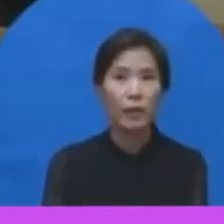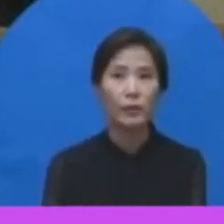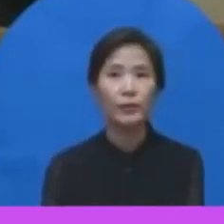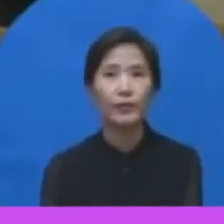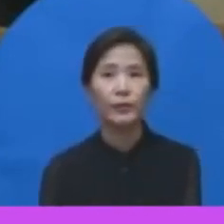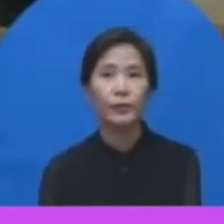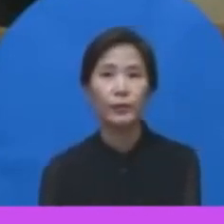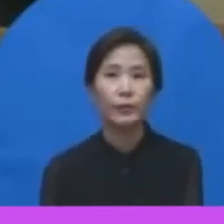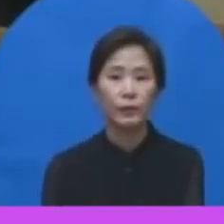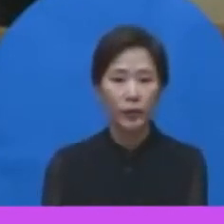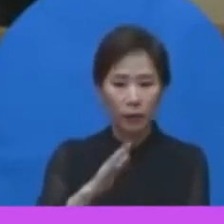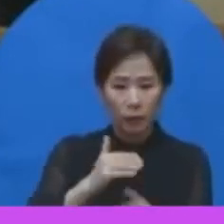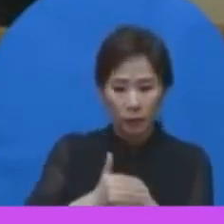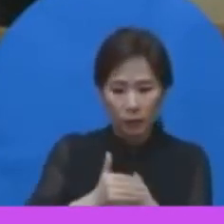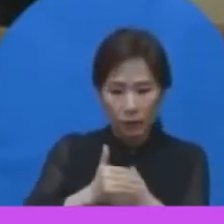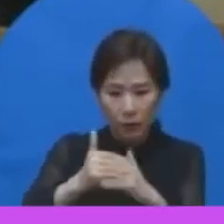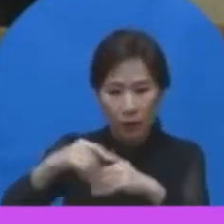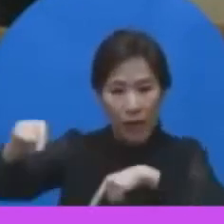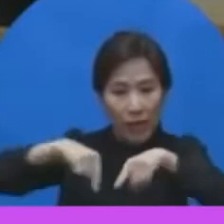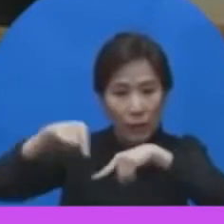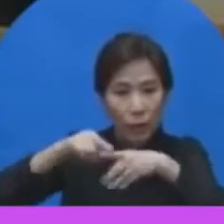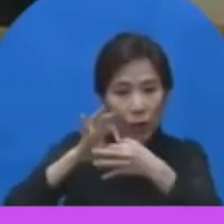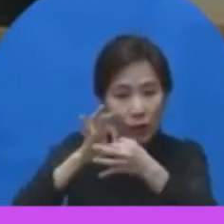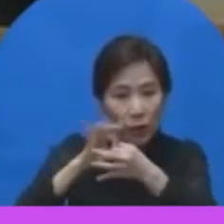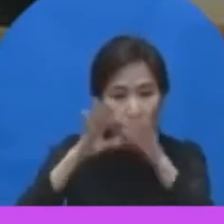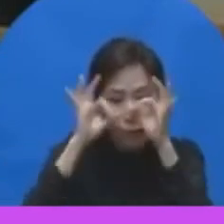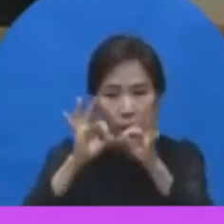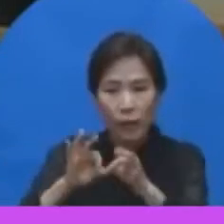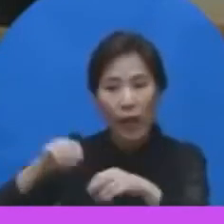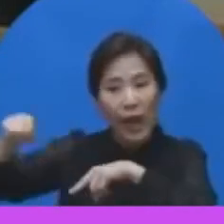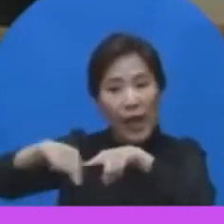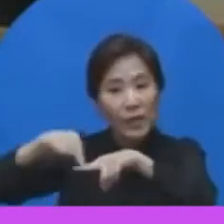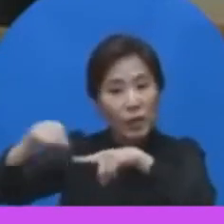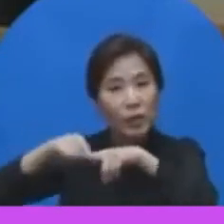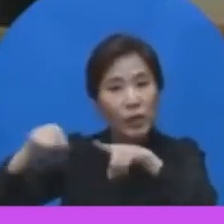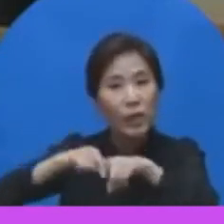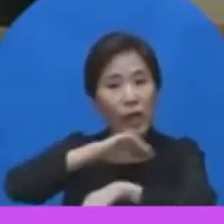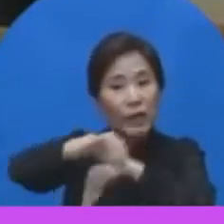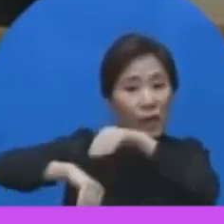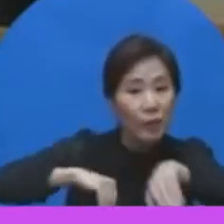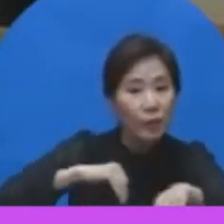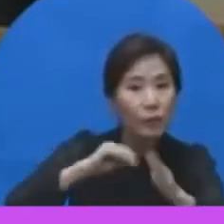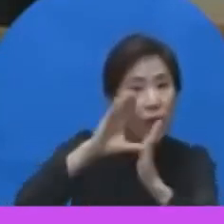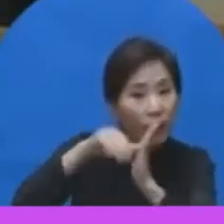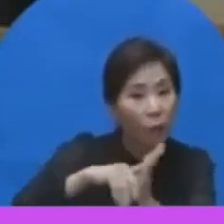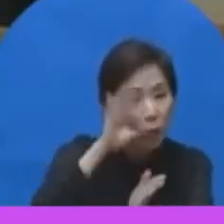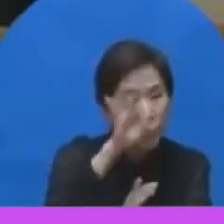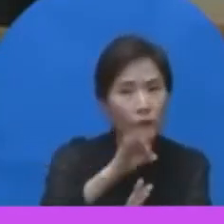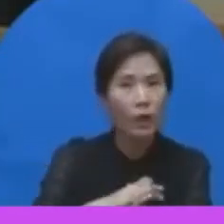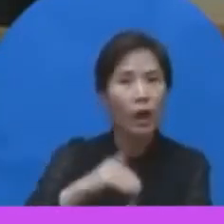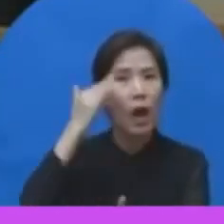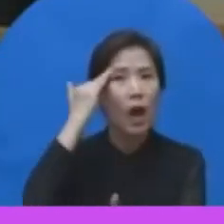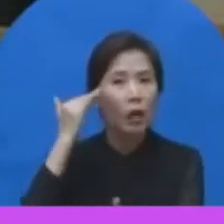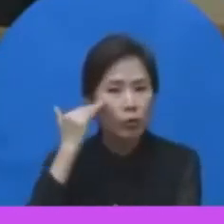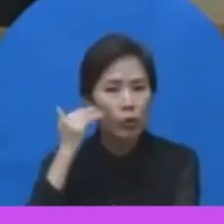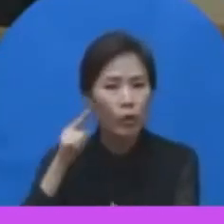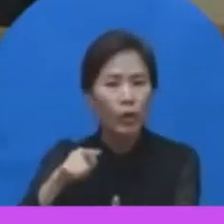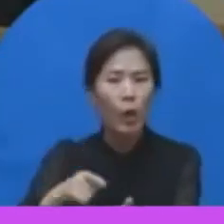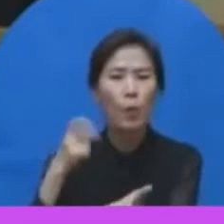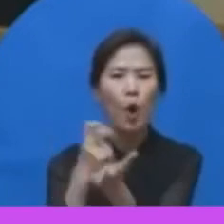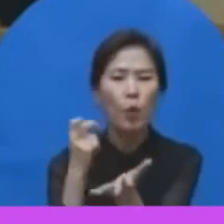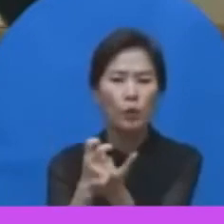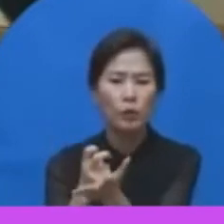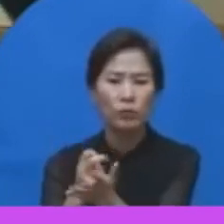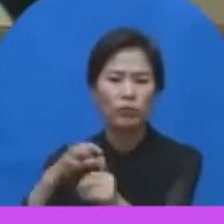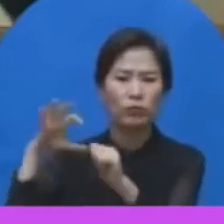이런 절차적인 행정관청이 개입하게 된 것은 지극히 우리나라 현실에서 나름대로 규제적인 입법이 들어갈